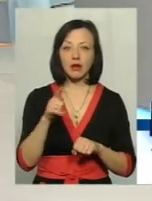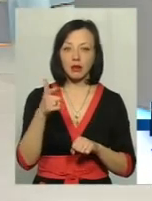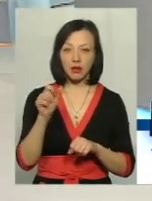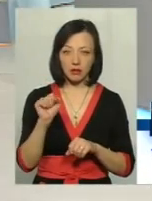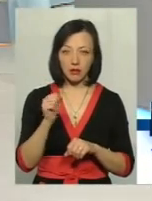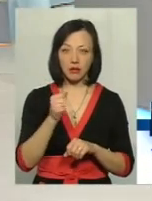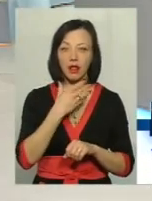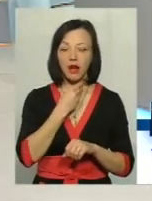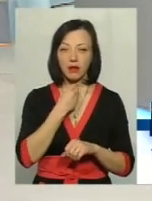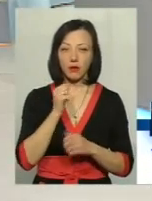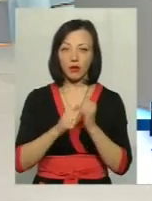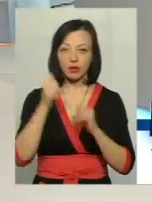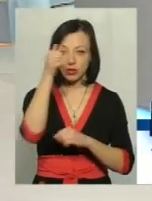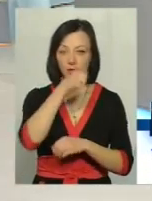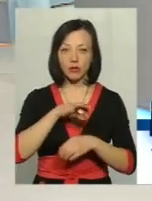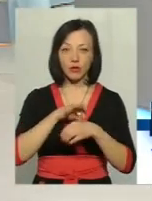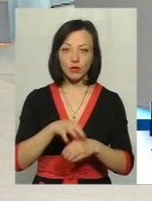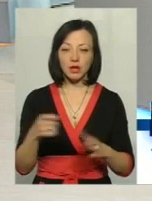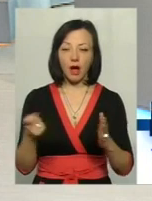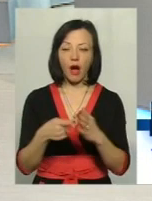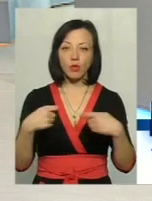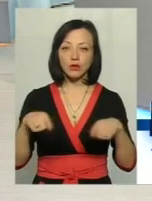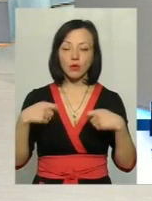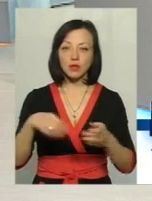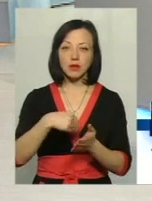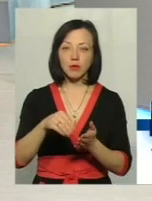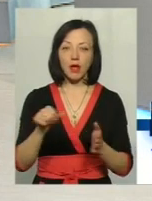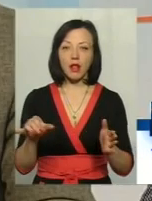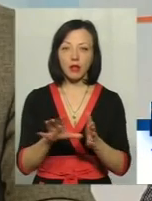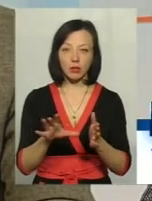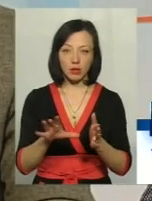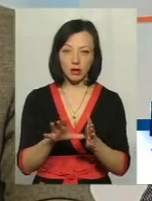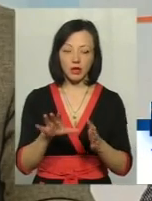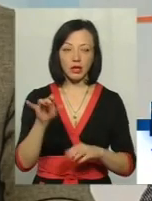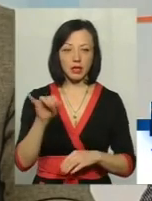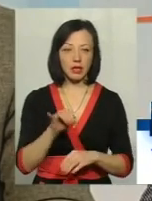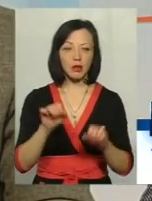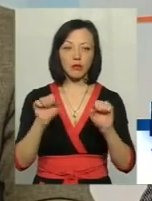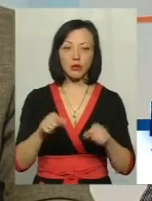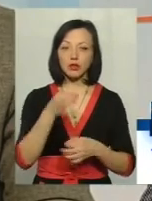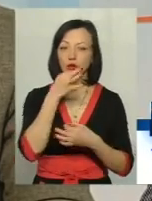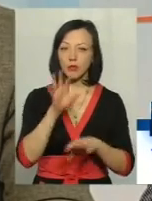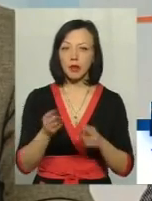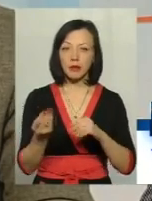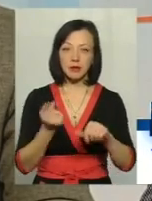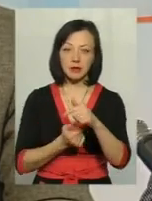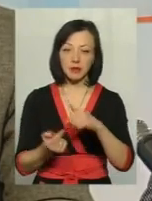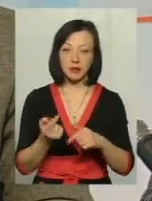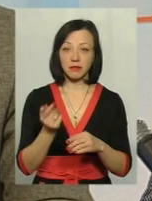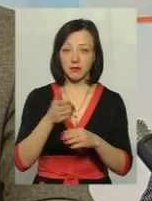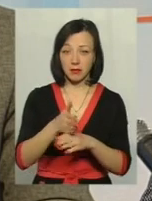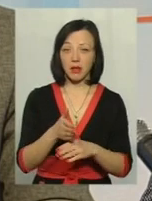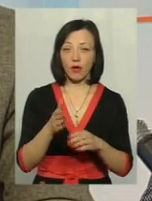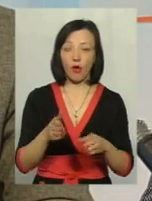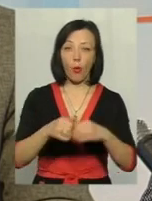Там кожен рік проводяться аукціони на закупівлю електроенергії. І може любий підприємець зайти, якщо він купує